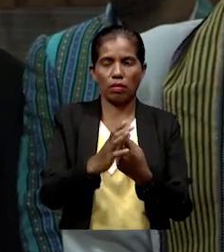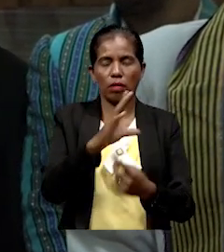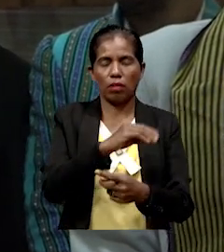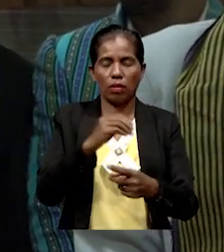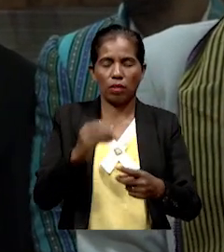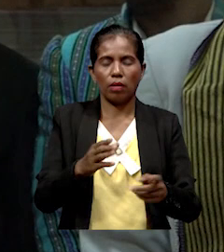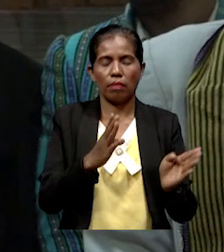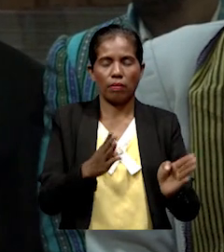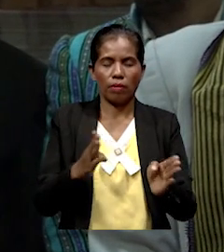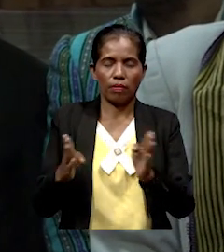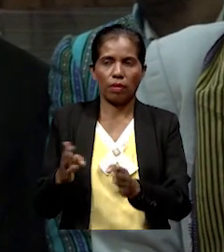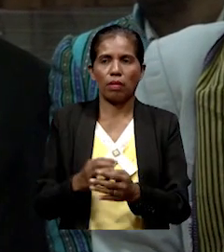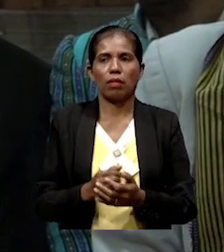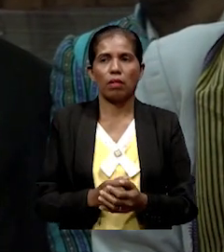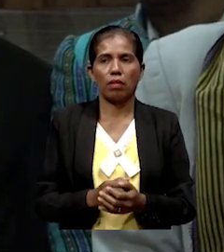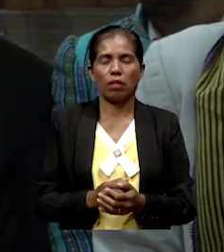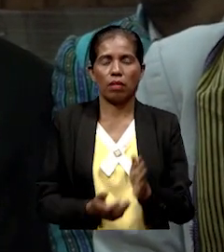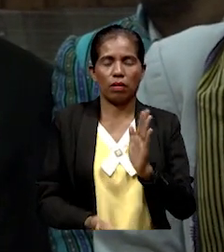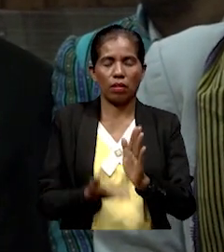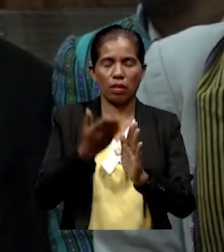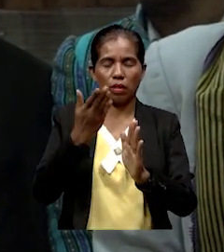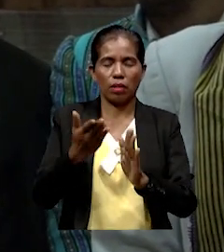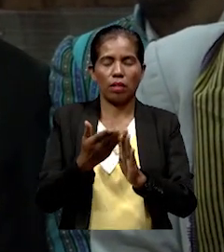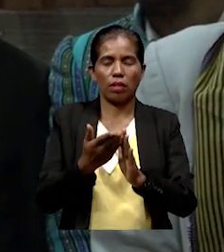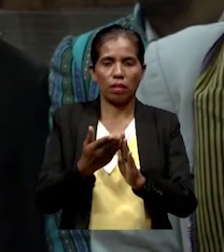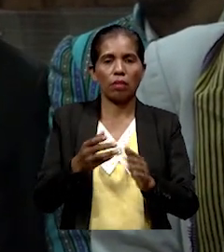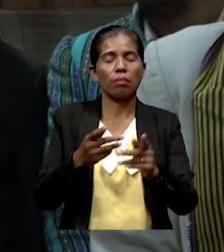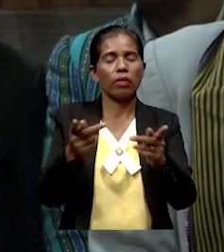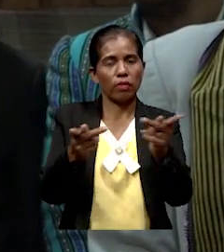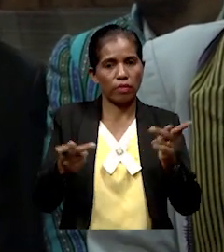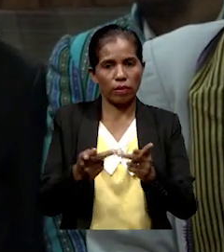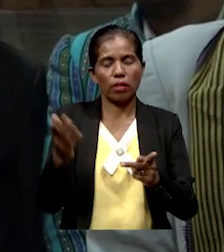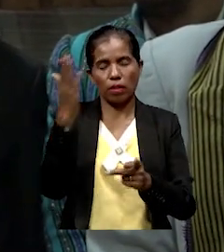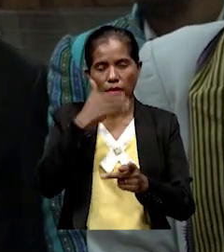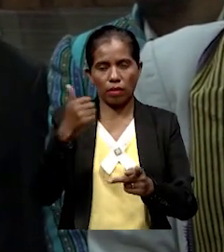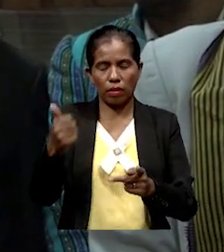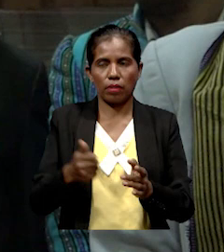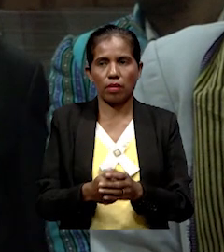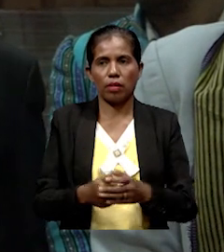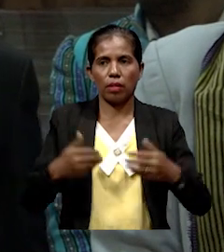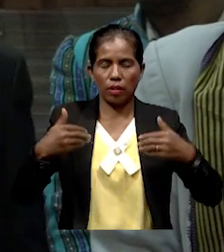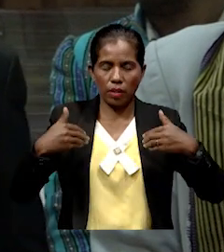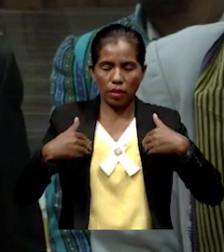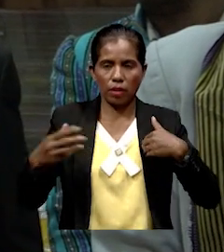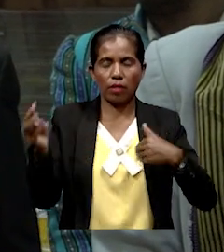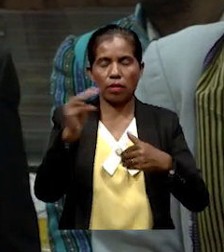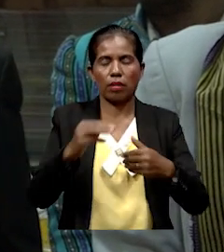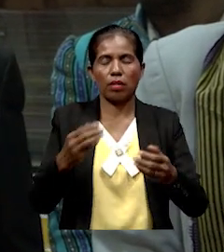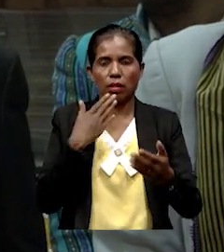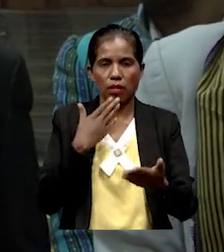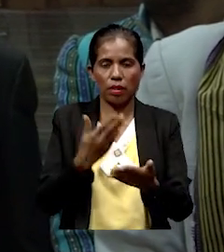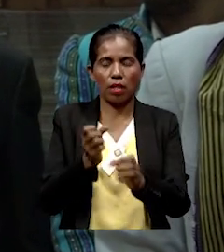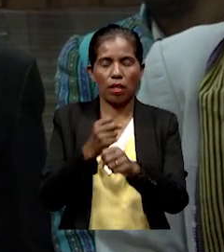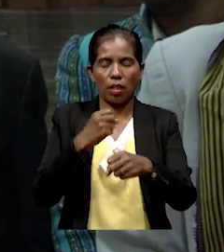nanti dalam hal mengembangkan kegiatan pariwisata sehingga ada pilihan model yang tepat pengembangan pembangunan